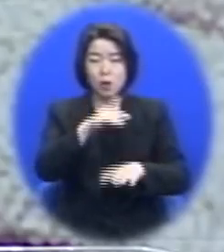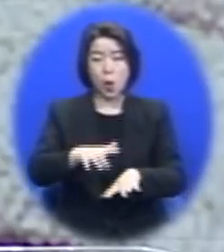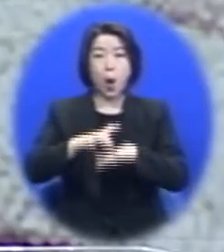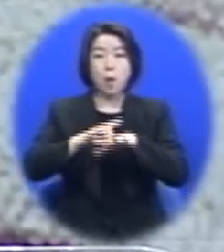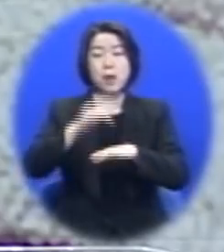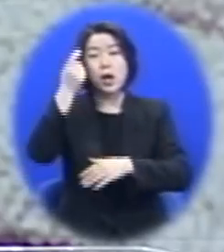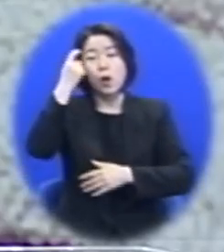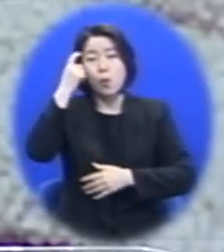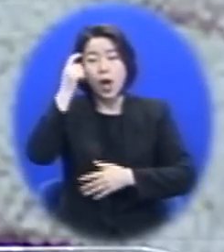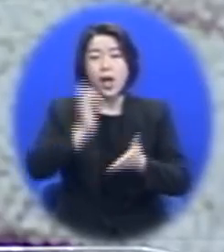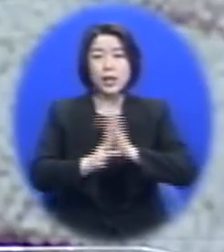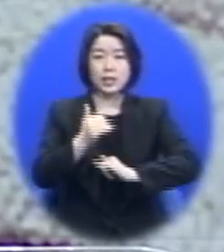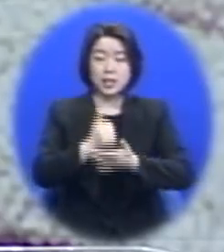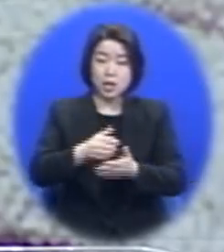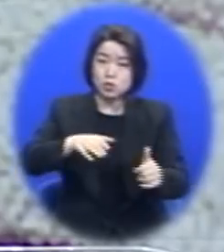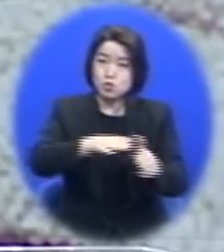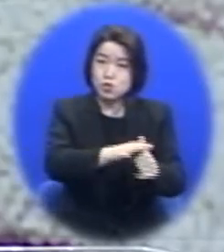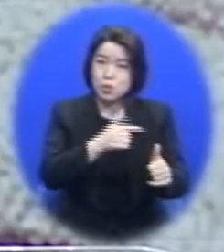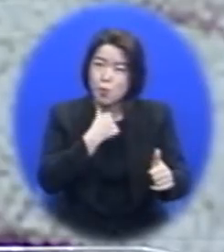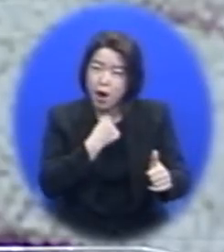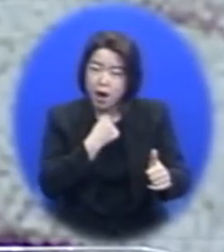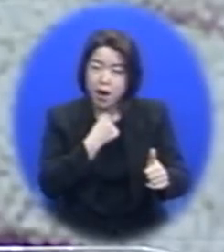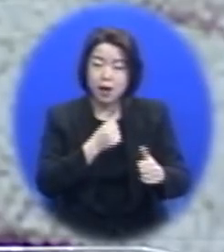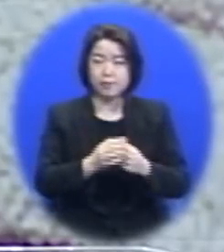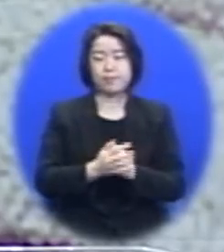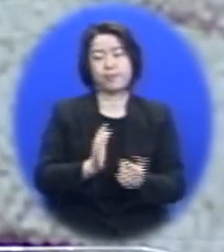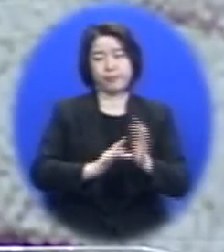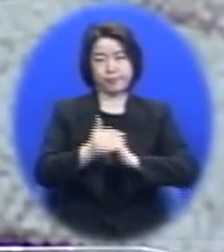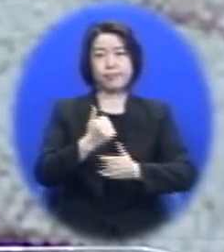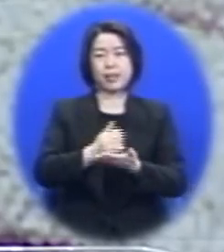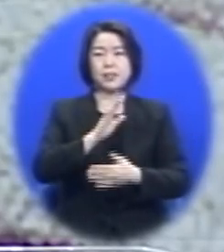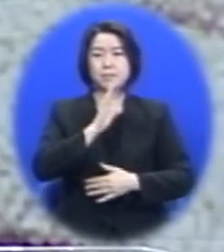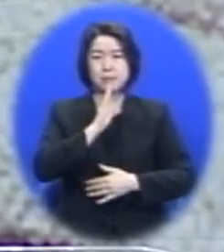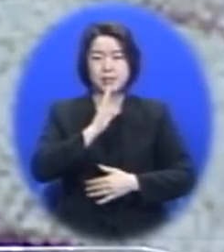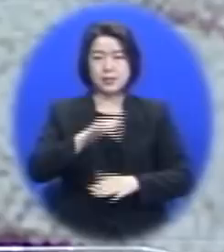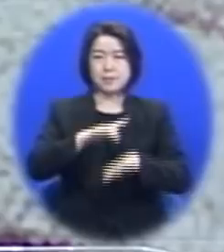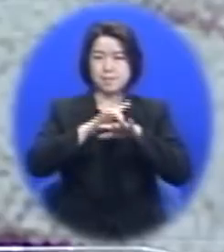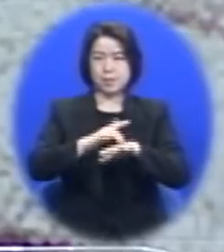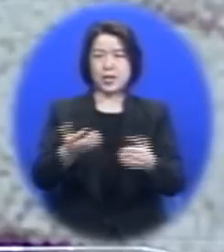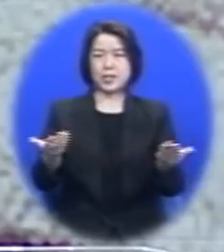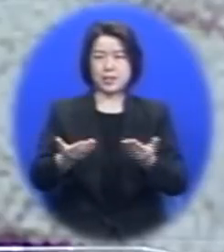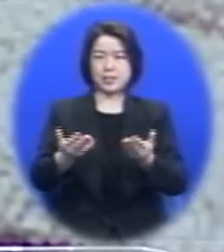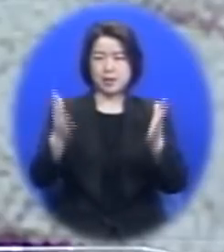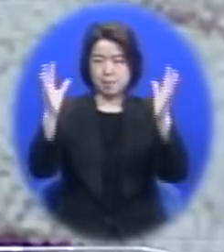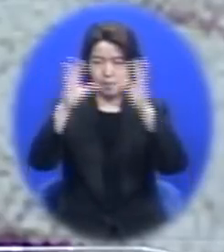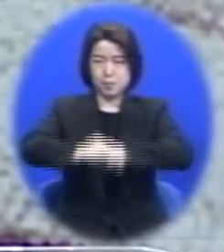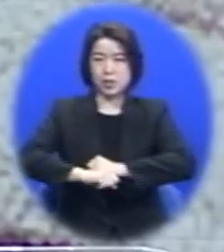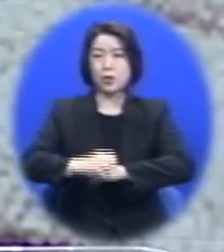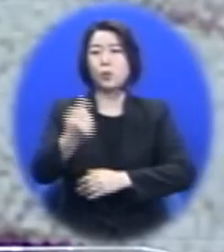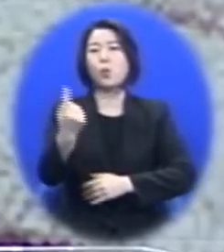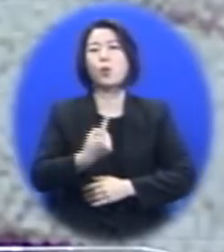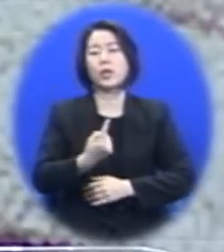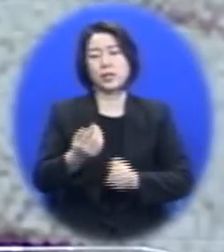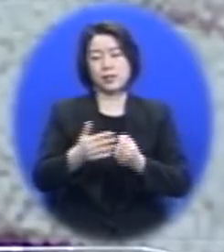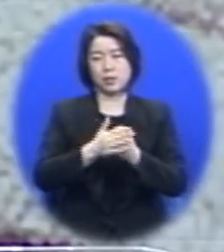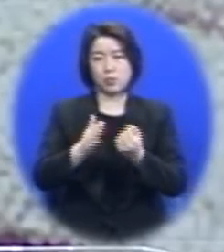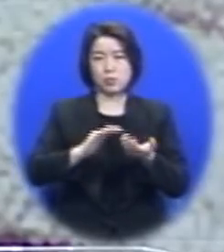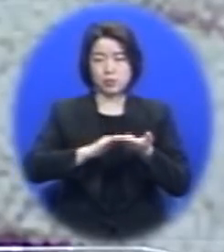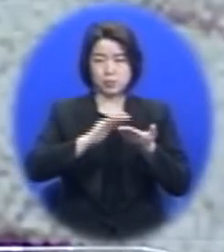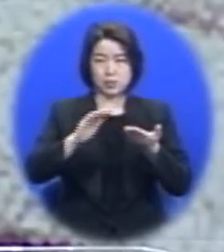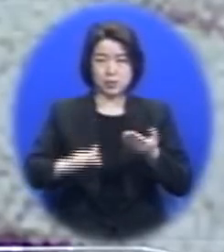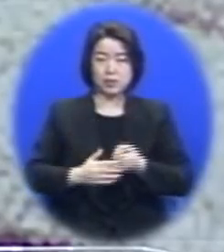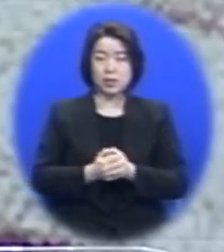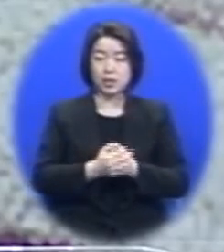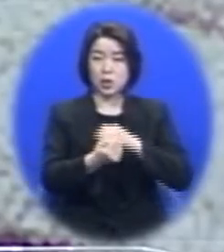예수를 이렇게 죽이려고 하겠습니까 예수가 바로 마귀의 일을 멸하려 오신 분이기 때문에 그렇습니다